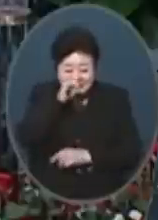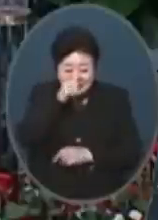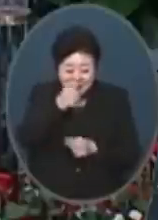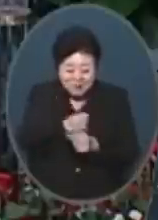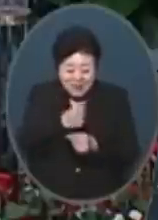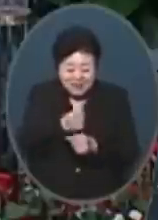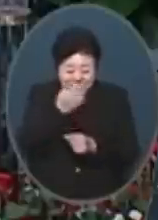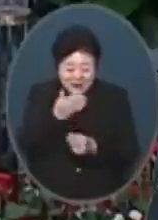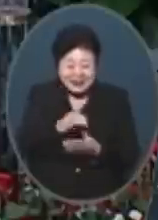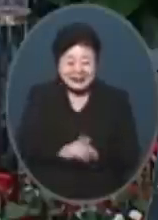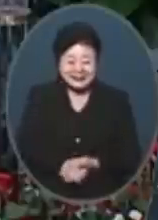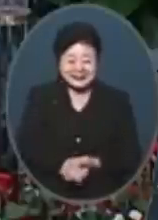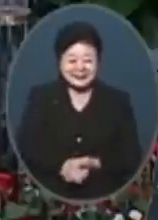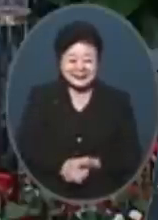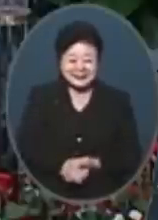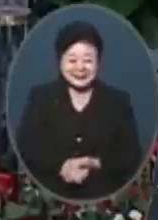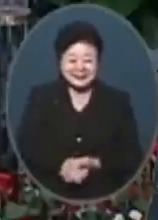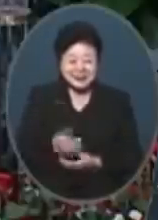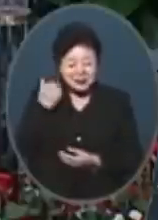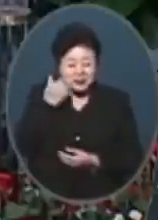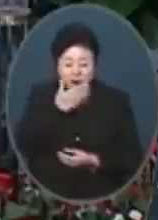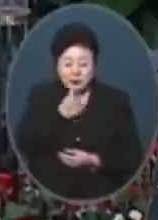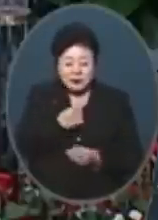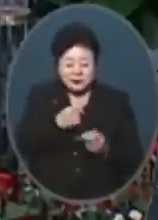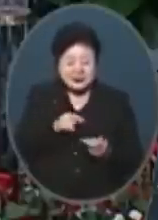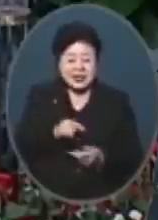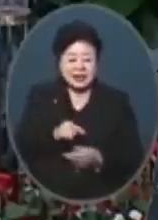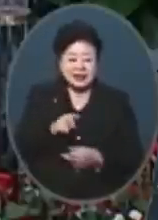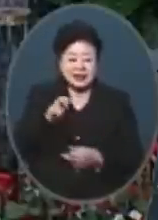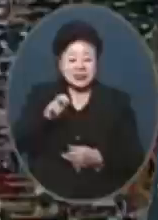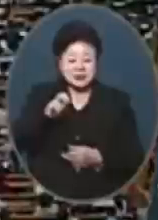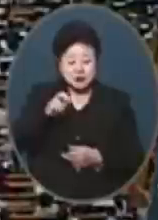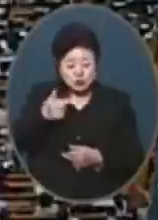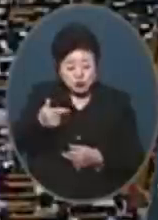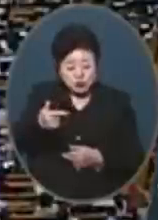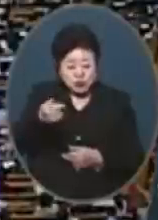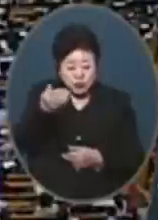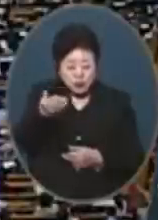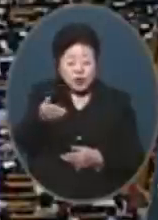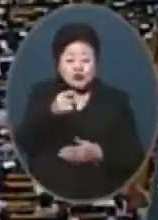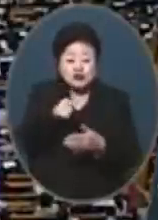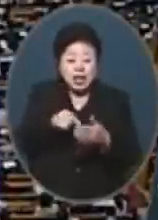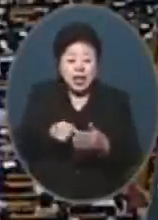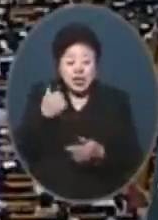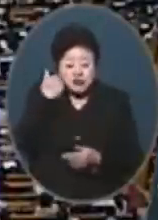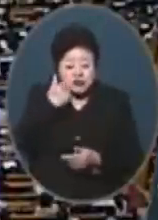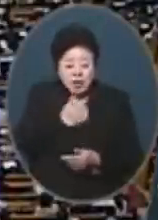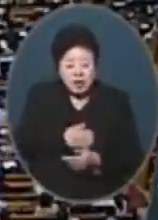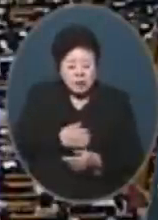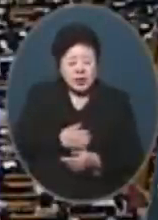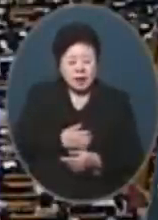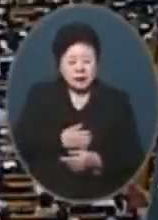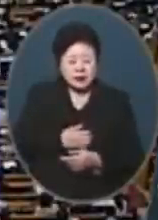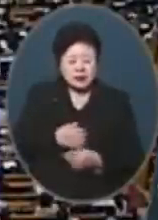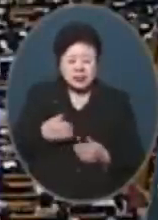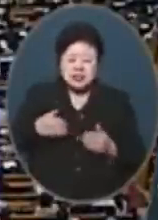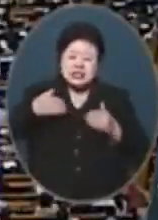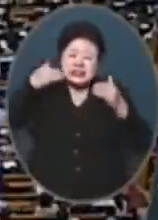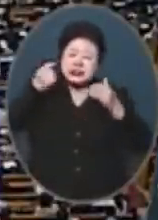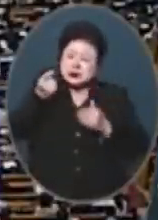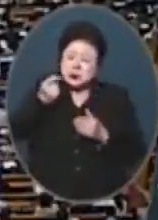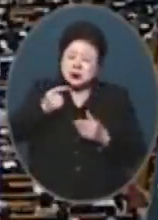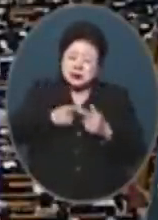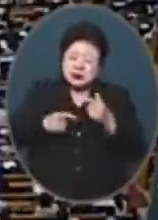만들어내야 됩니다. 누가복음 12장 25절로 26절에 또 너희 중에 누가 염려함으로 그